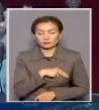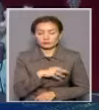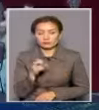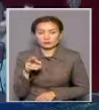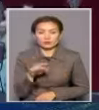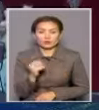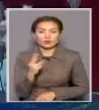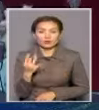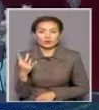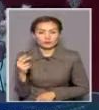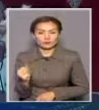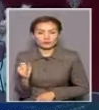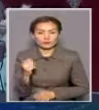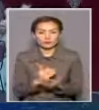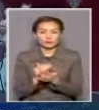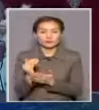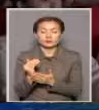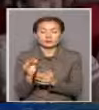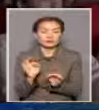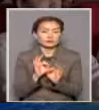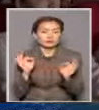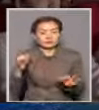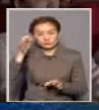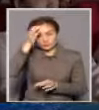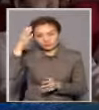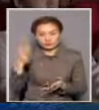Илью Жаканова знаком высшей степени отличия